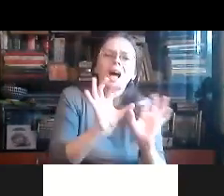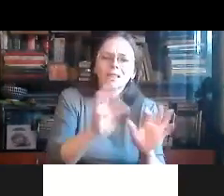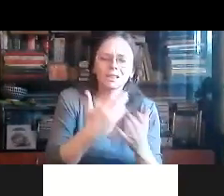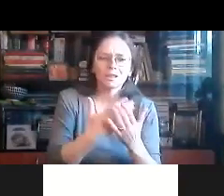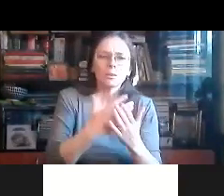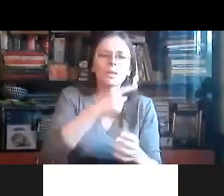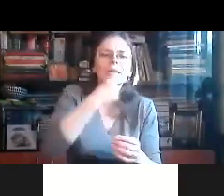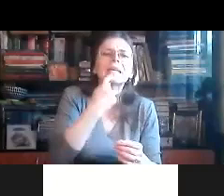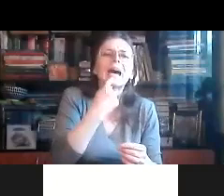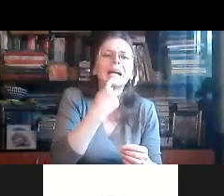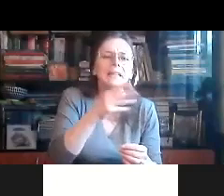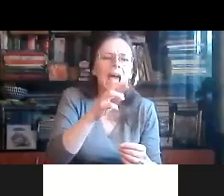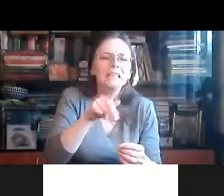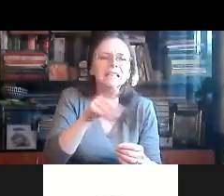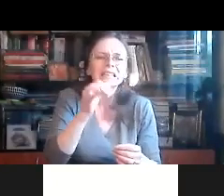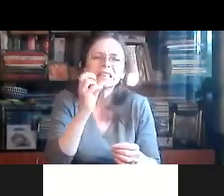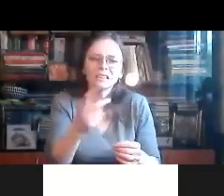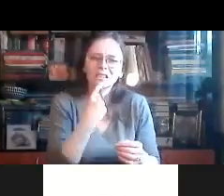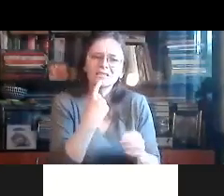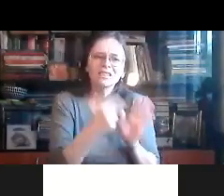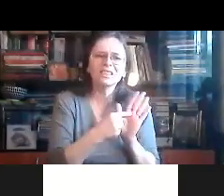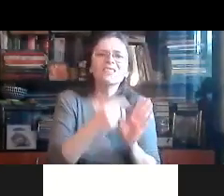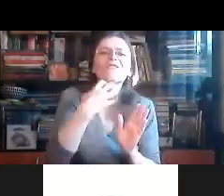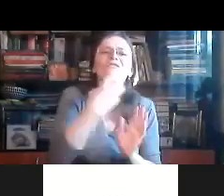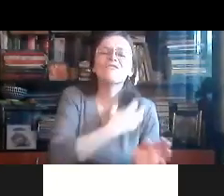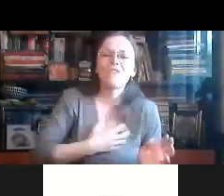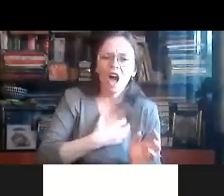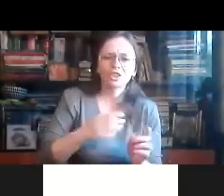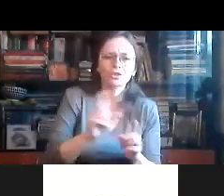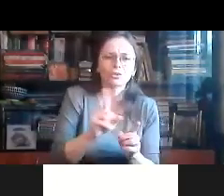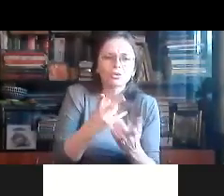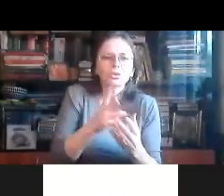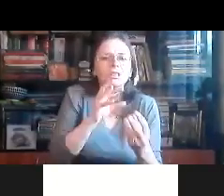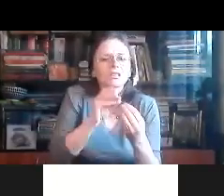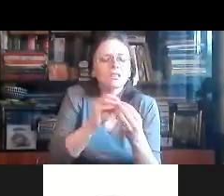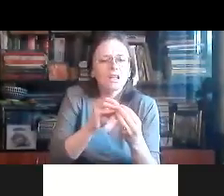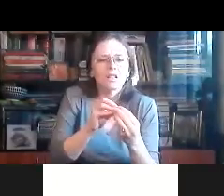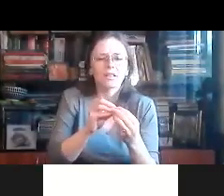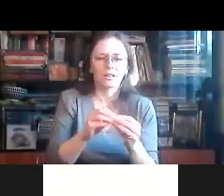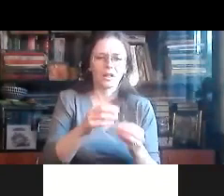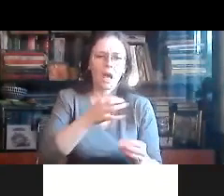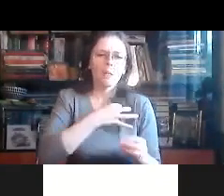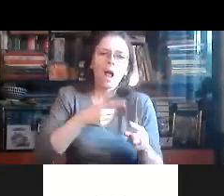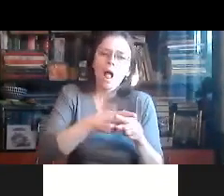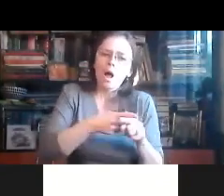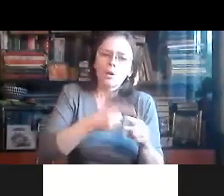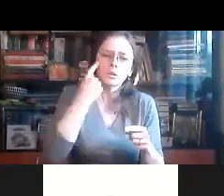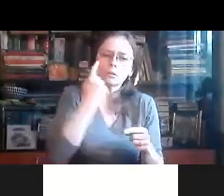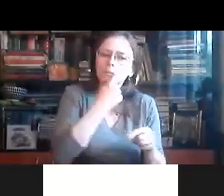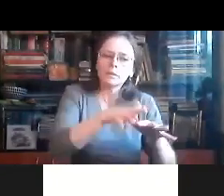время, поскольку мы в Беларуси, говорим сейчас в Бресте, то белорусские зрители, конечно, очень консервативные, ну и вообще